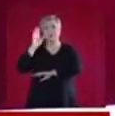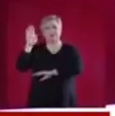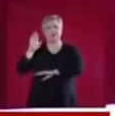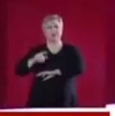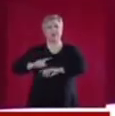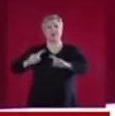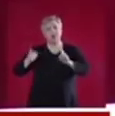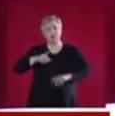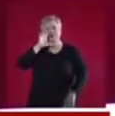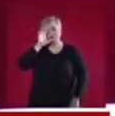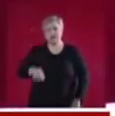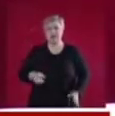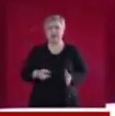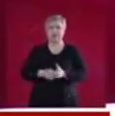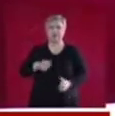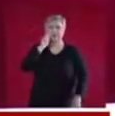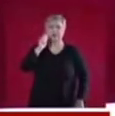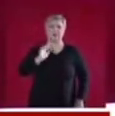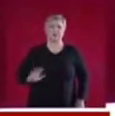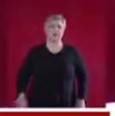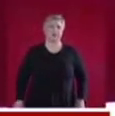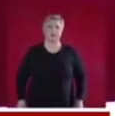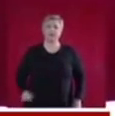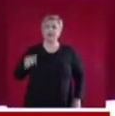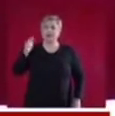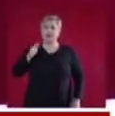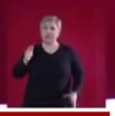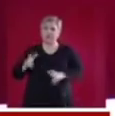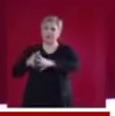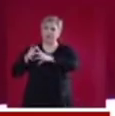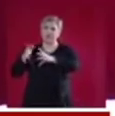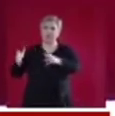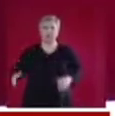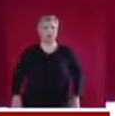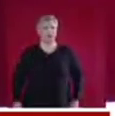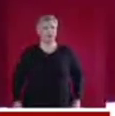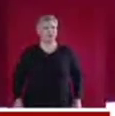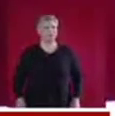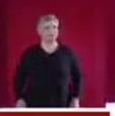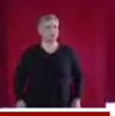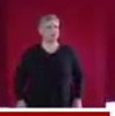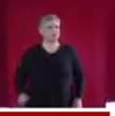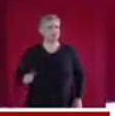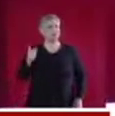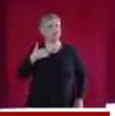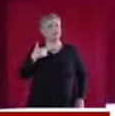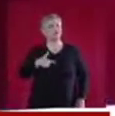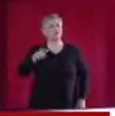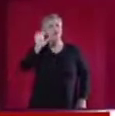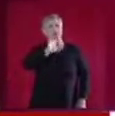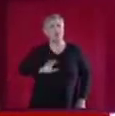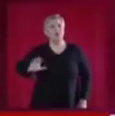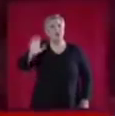είναι η αλήθεια που κερδίζουν έδαφος ολόκληρη την ευρώπη κέρδισαν επιρροή σε μία